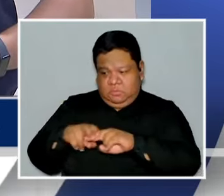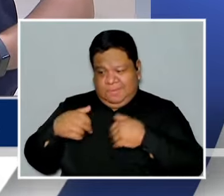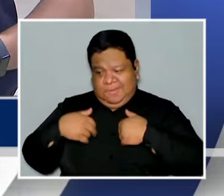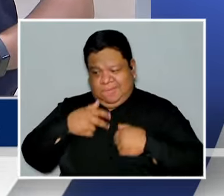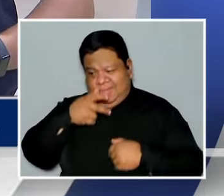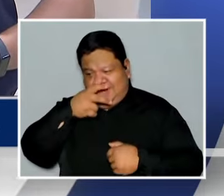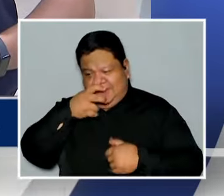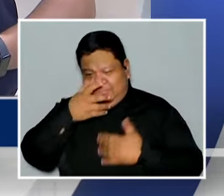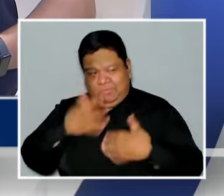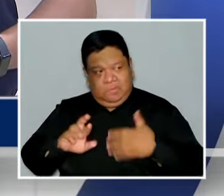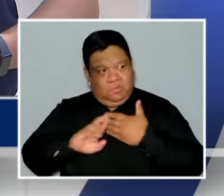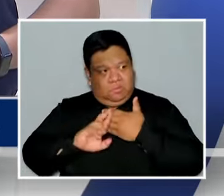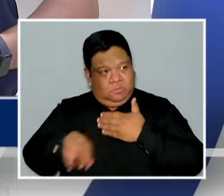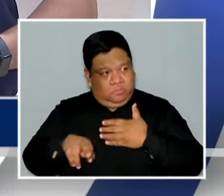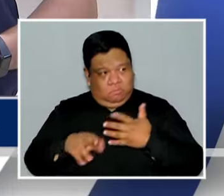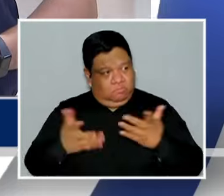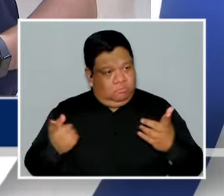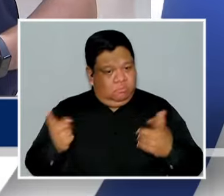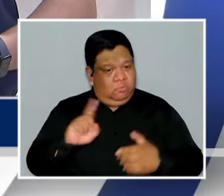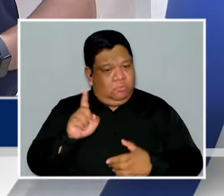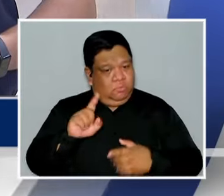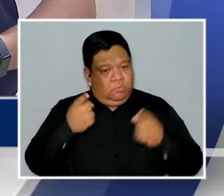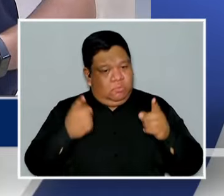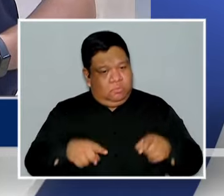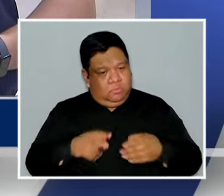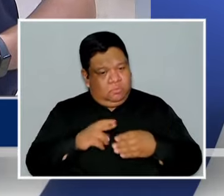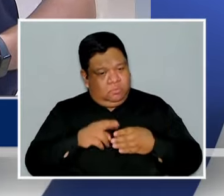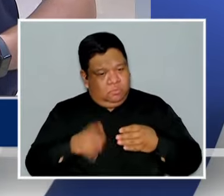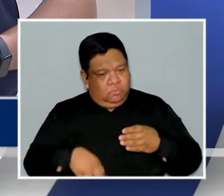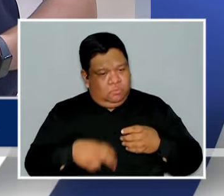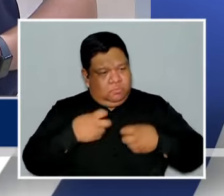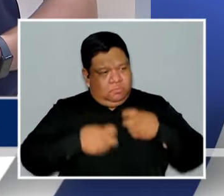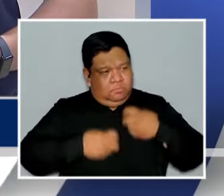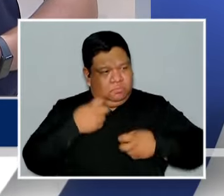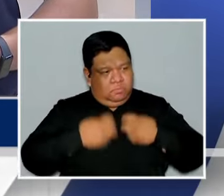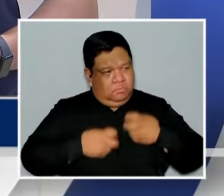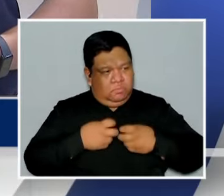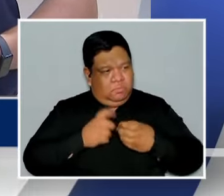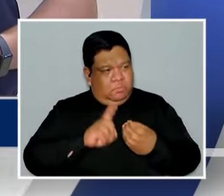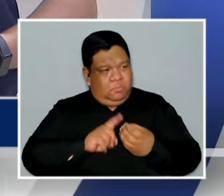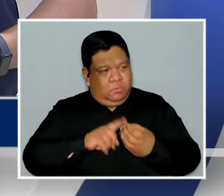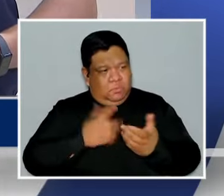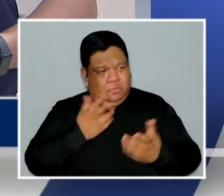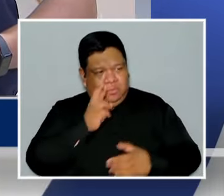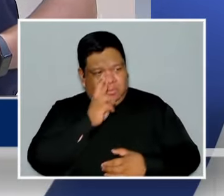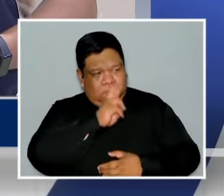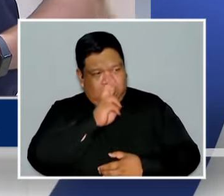upuan dyan? At ano ngayon ang kanilang problema dyan sa problema na yan ng daga?